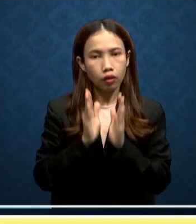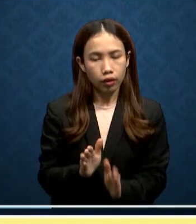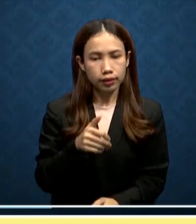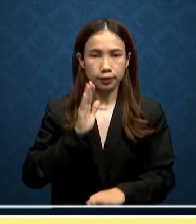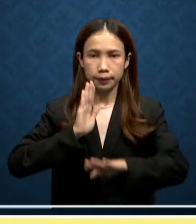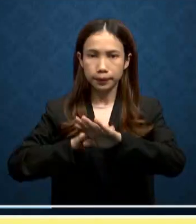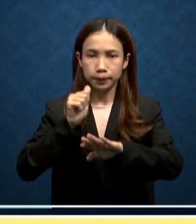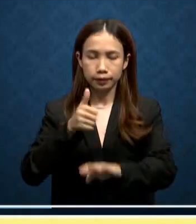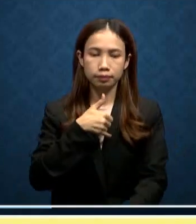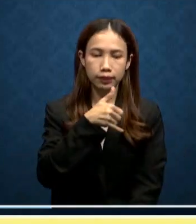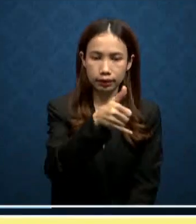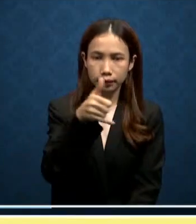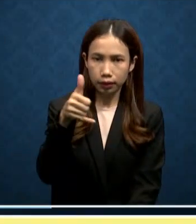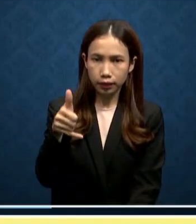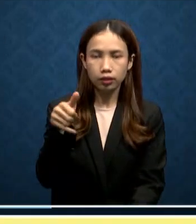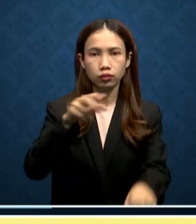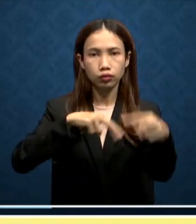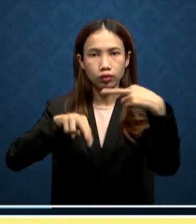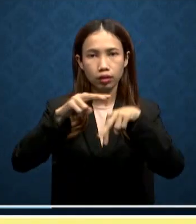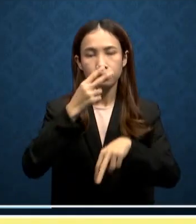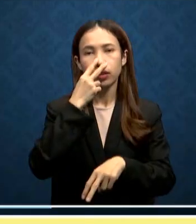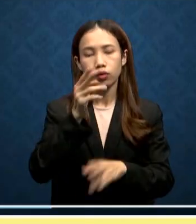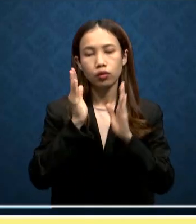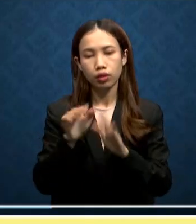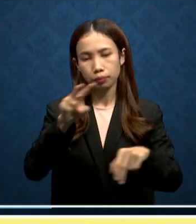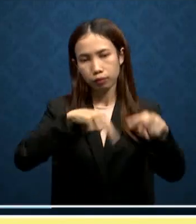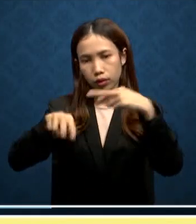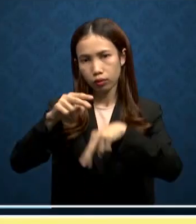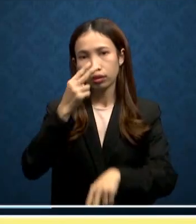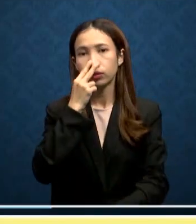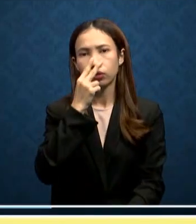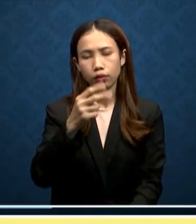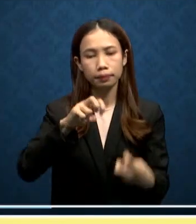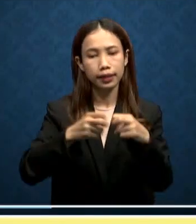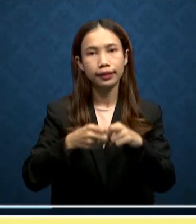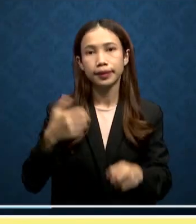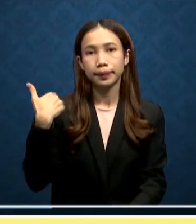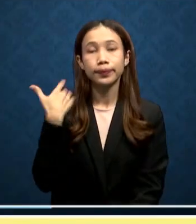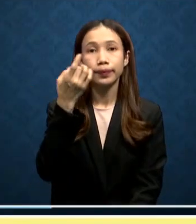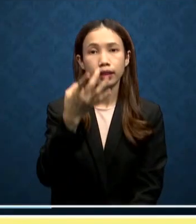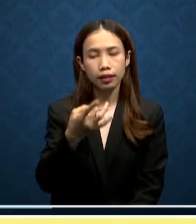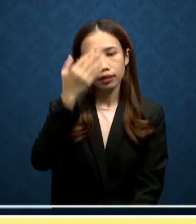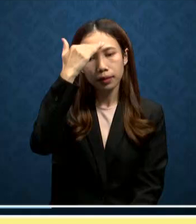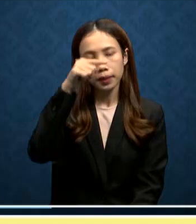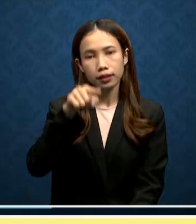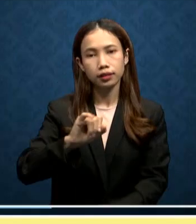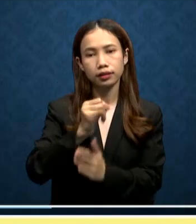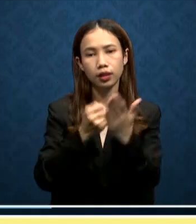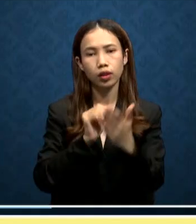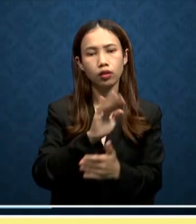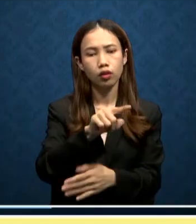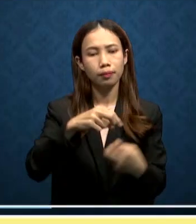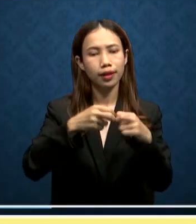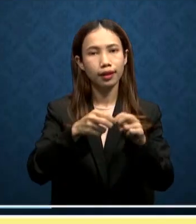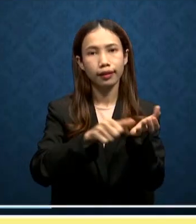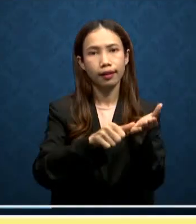เชี่ยวชานส่งเอ่อผู้ตรวจการเลงไปดูซิว่ามันเกิดอะไรขึ้นทำไมจังหวัดเหล่านี้แก้ปัญหาไม่ได้